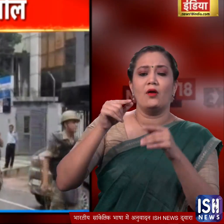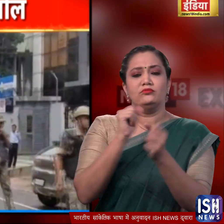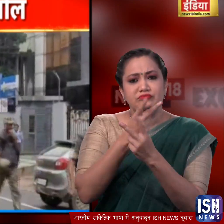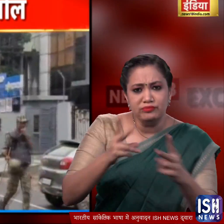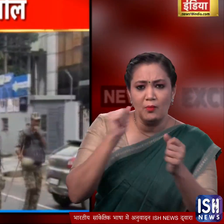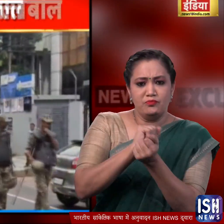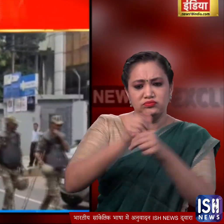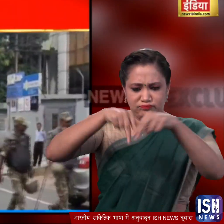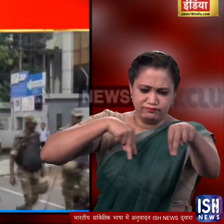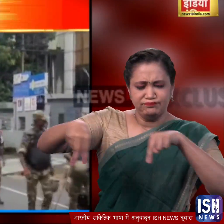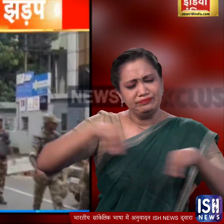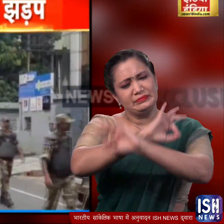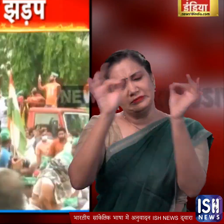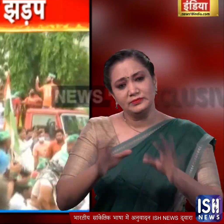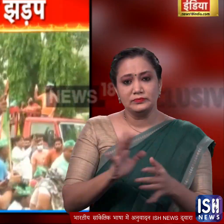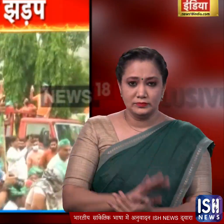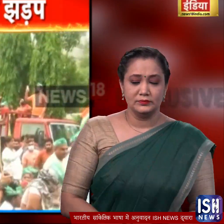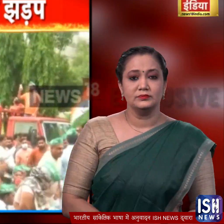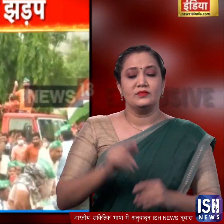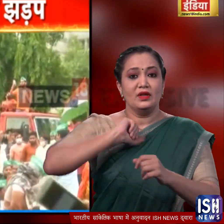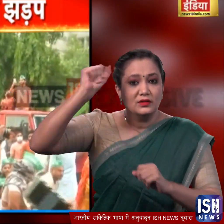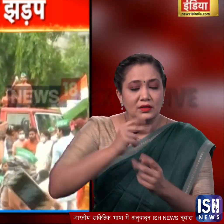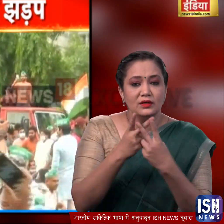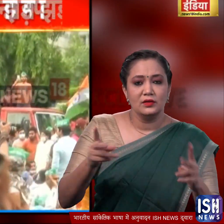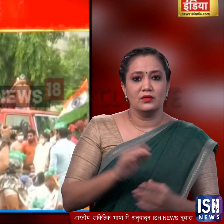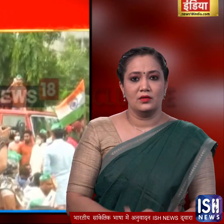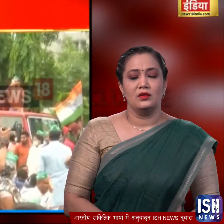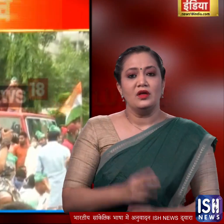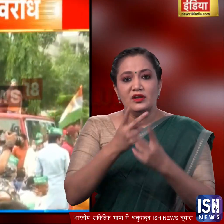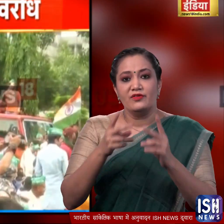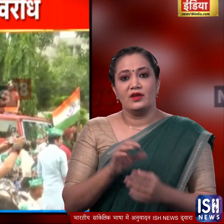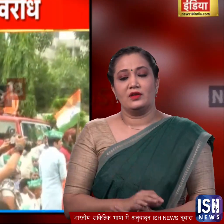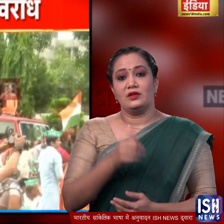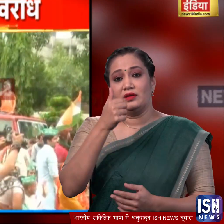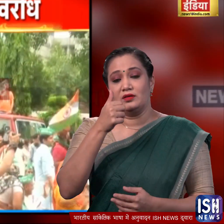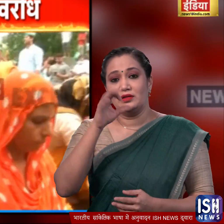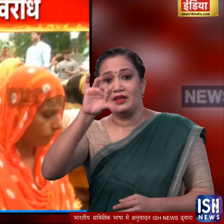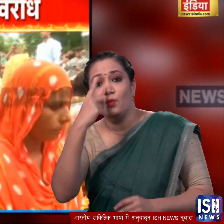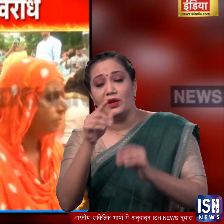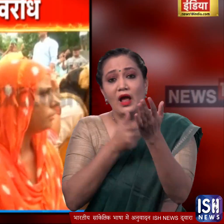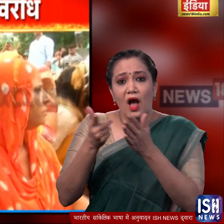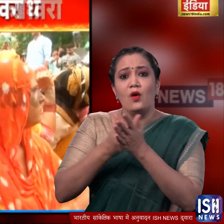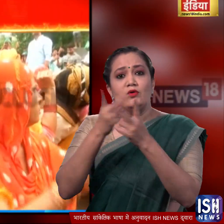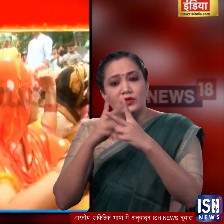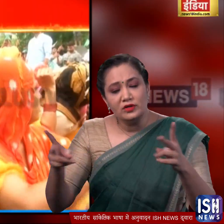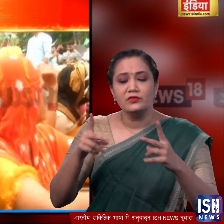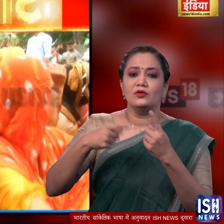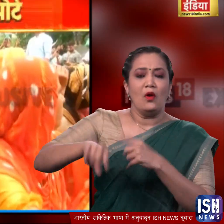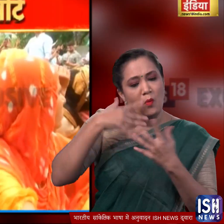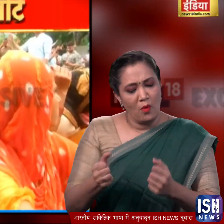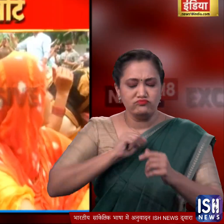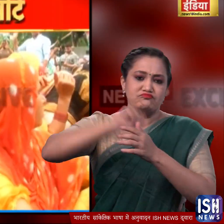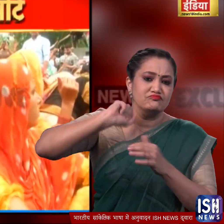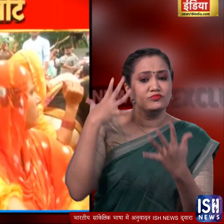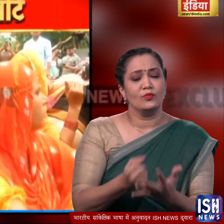लिए काफी पुलिस बल की तैनाती की गई थी। बताया गया कि प्रदर्शन में 81 गाँव के किसानों ने हिस्सा लिया, जो अपनी मांगों को लेकर आर